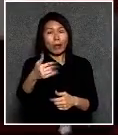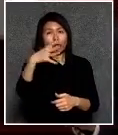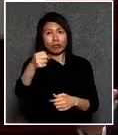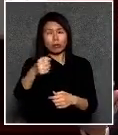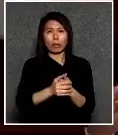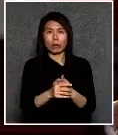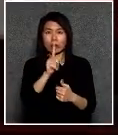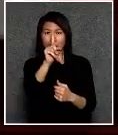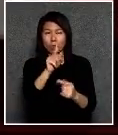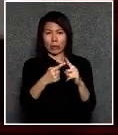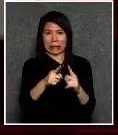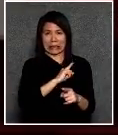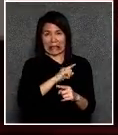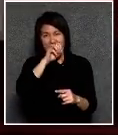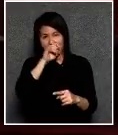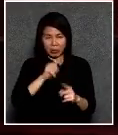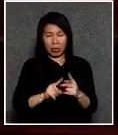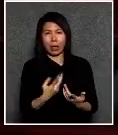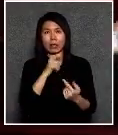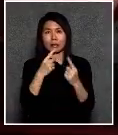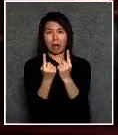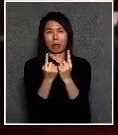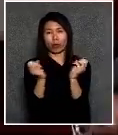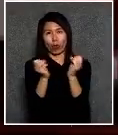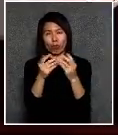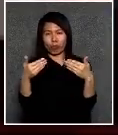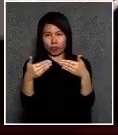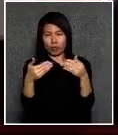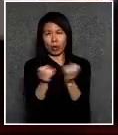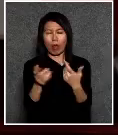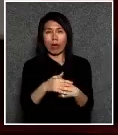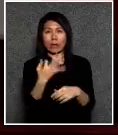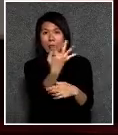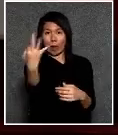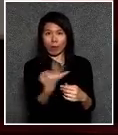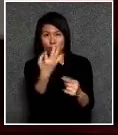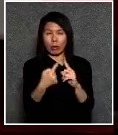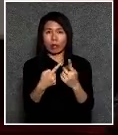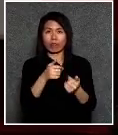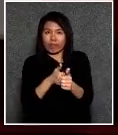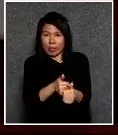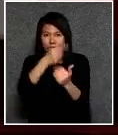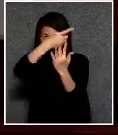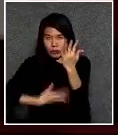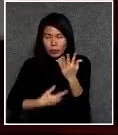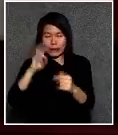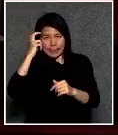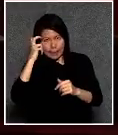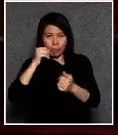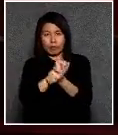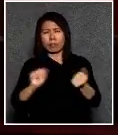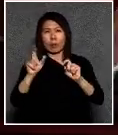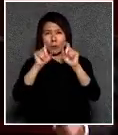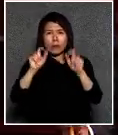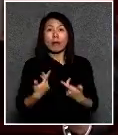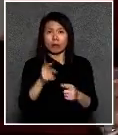就叫自言自語，2個人就叫 dialogue 對話，3個人循一定程序研究事理解決問題，此